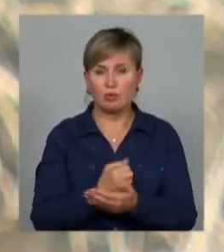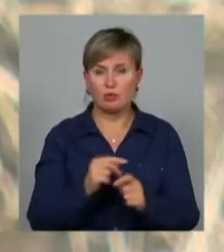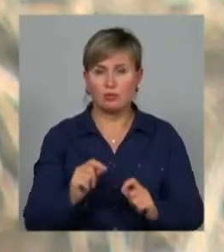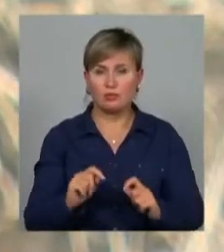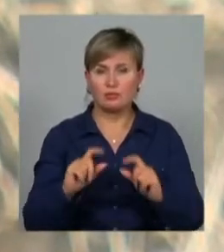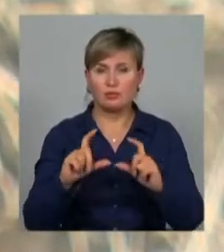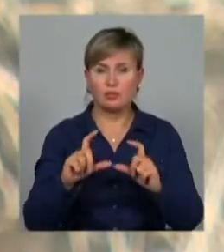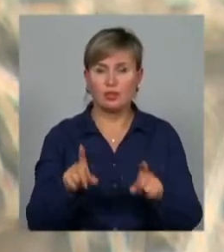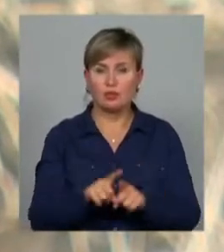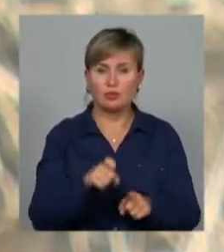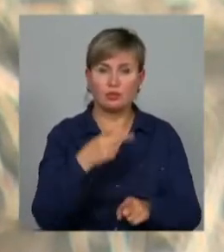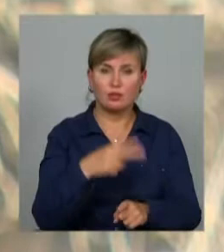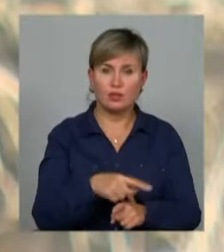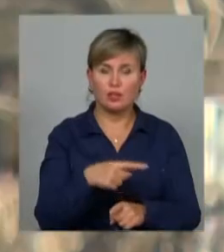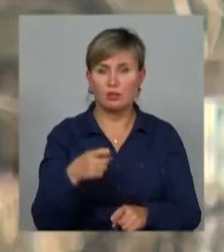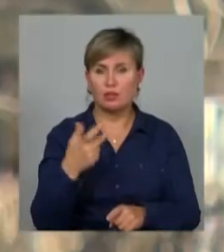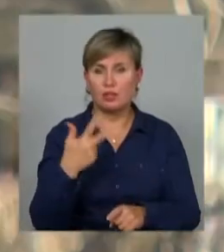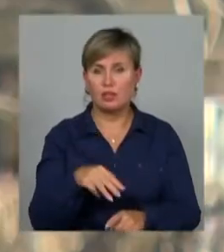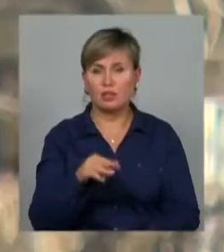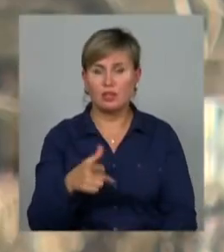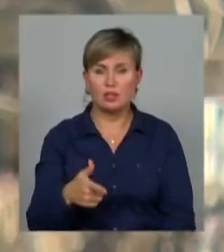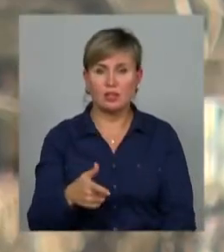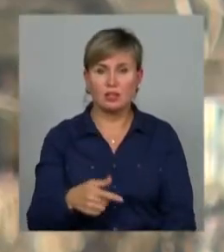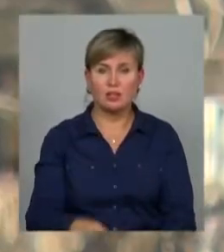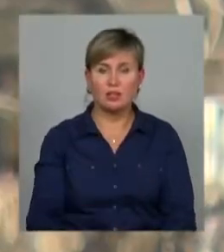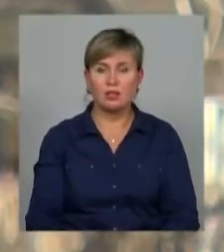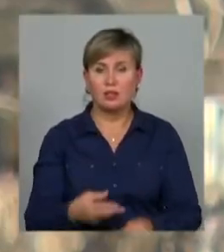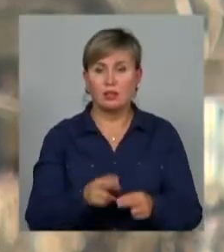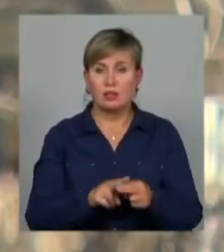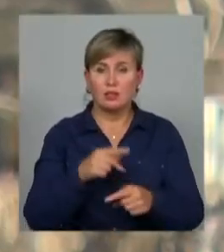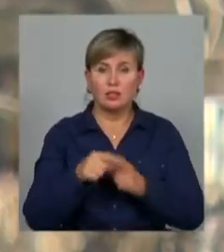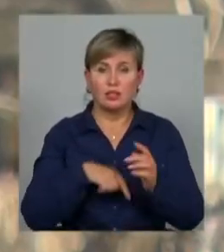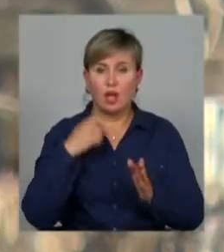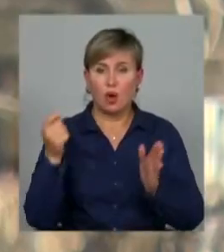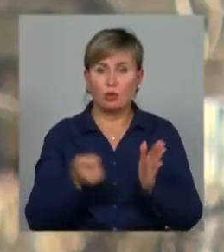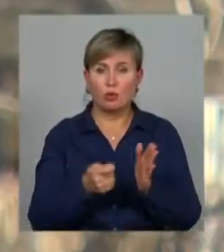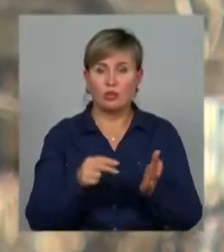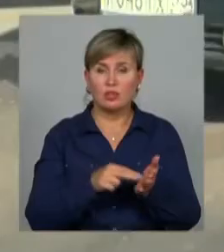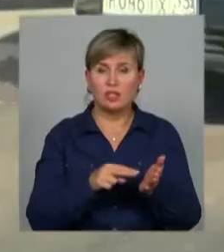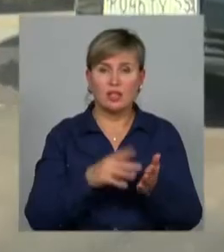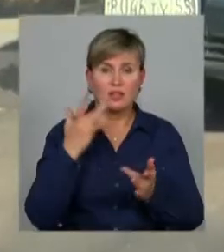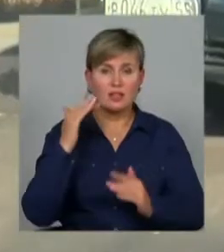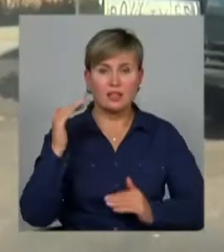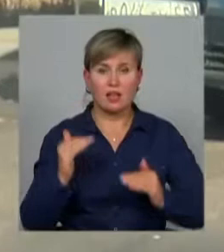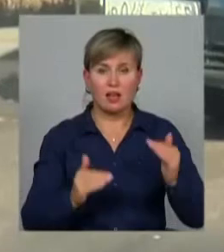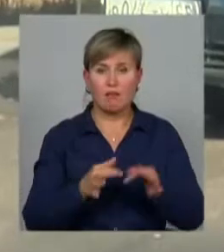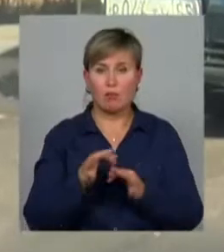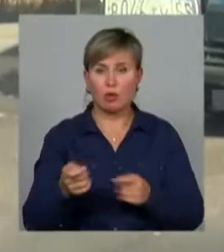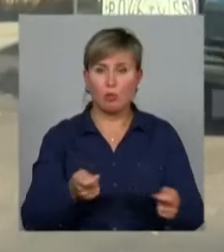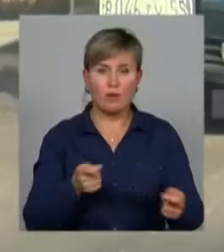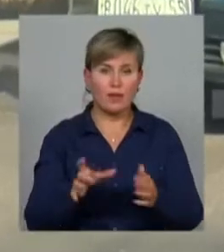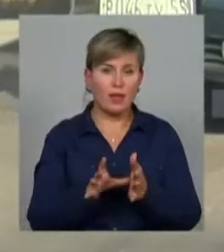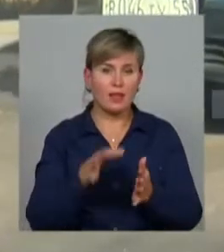от 120-130 тенге. На электронной торговой площадке через аукцион цены всегда плавают. В областном управлении